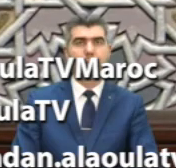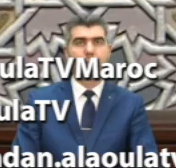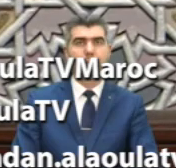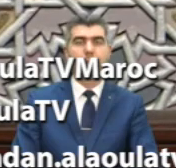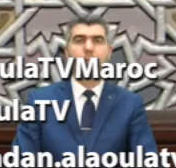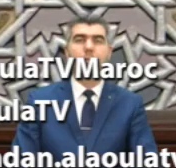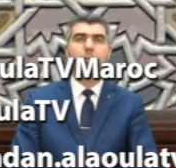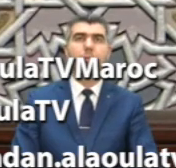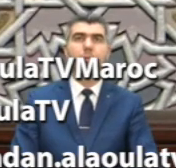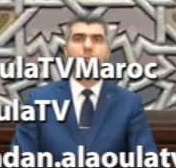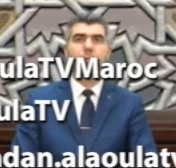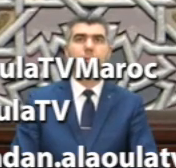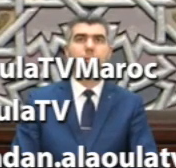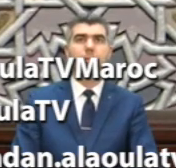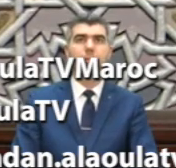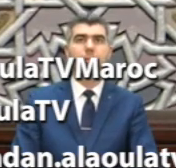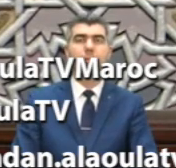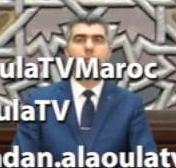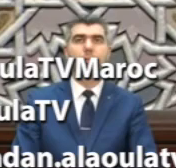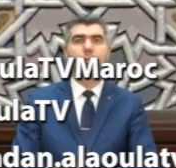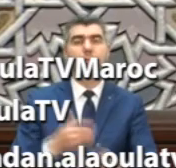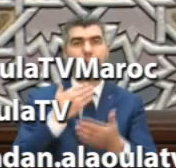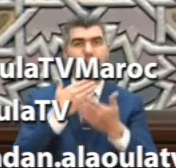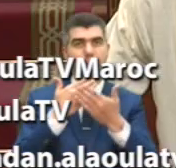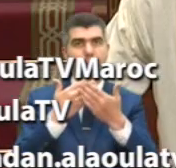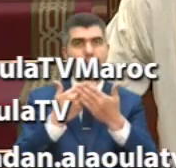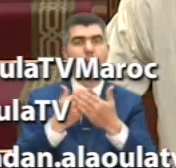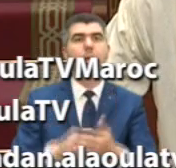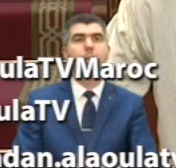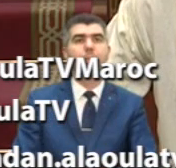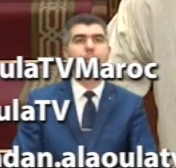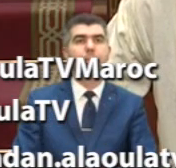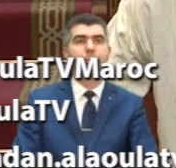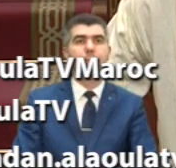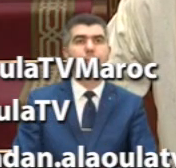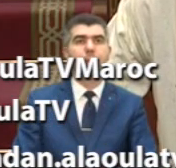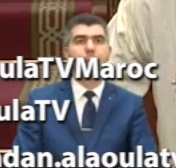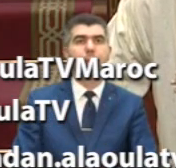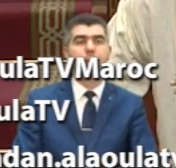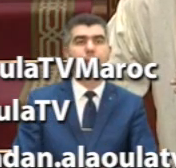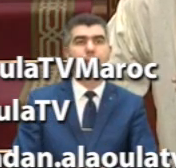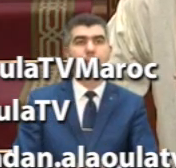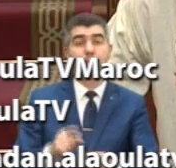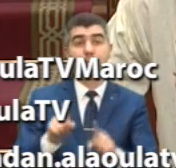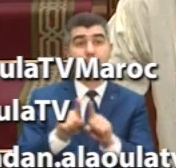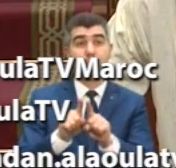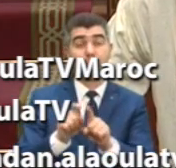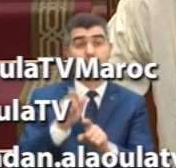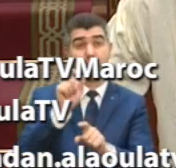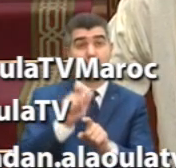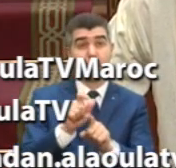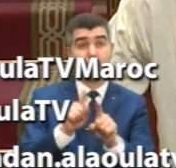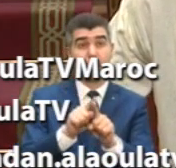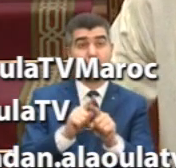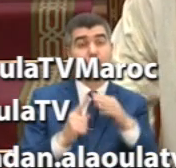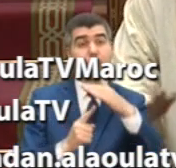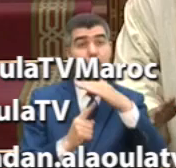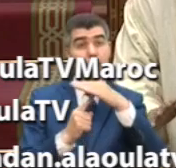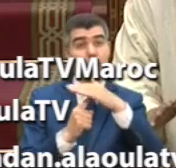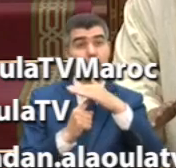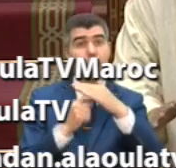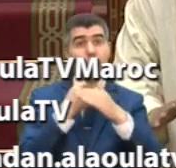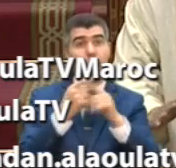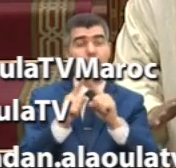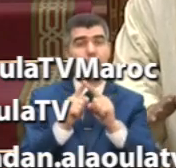يتكلم. شكرا السيدة الرئيسة. سيدات وسادة النواب، أنا شخصيا كنت غادي ناخذ نقطة نظام وغادي